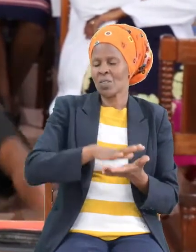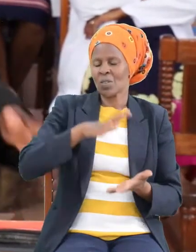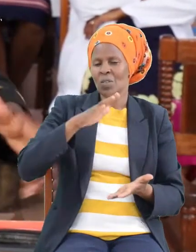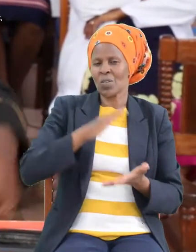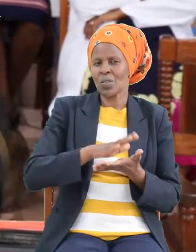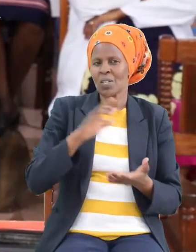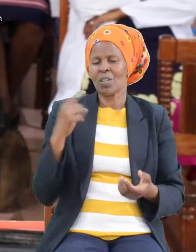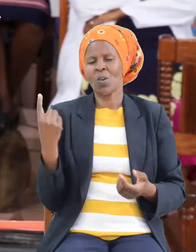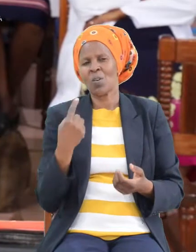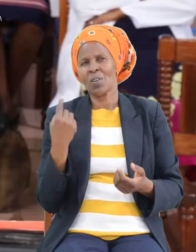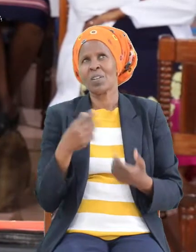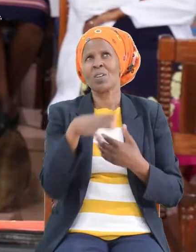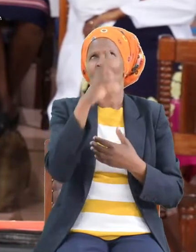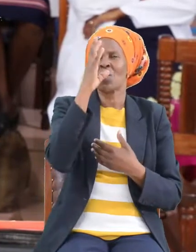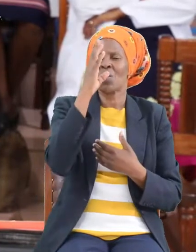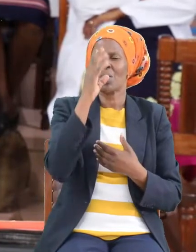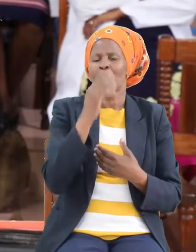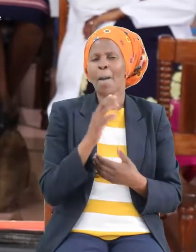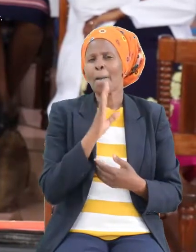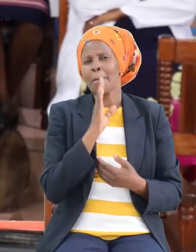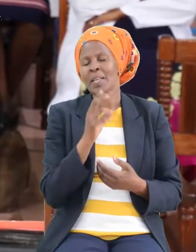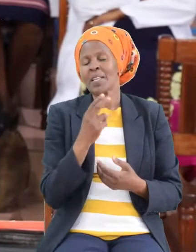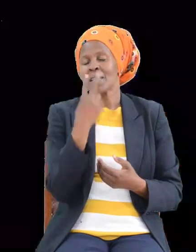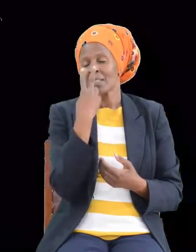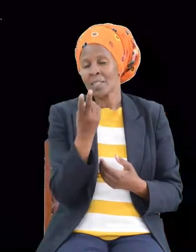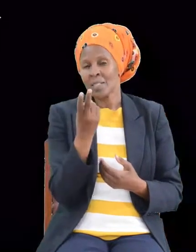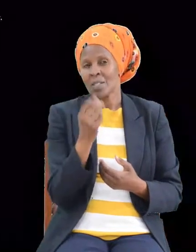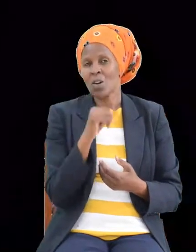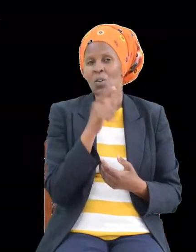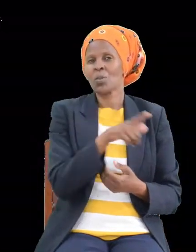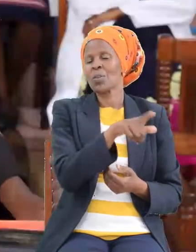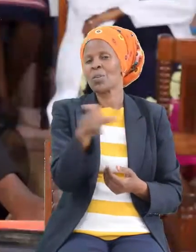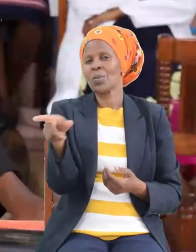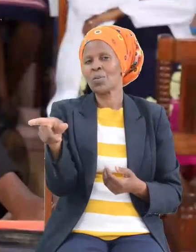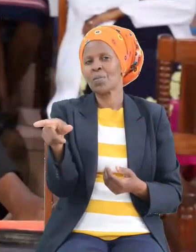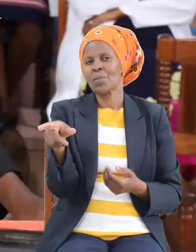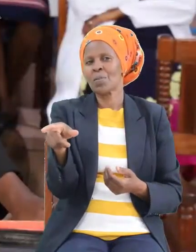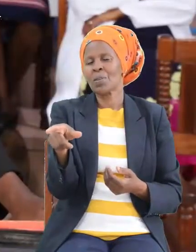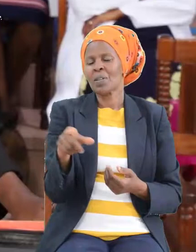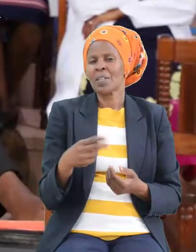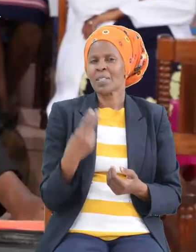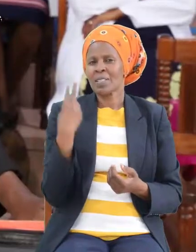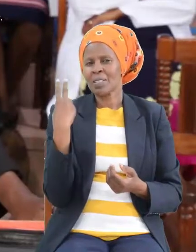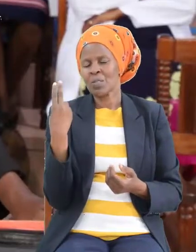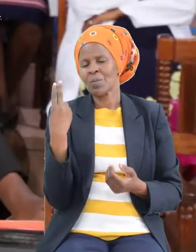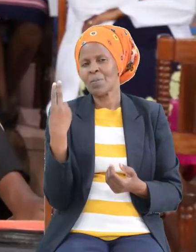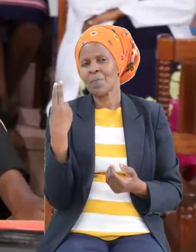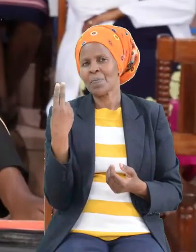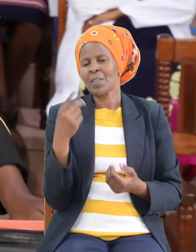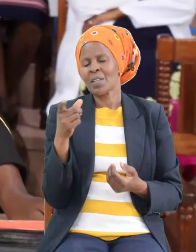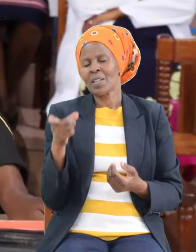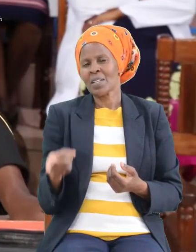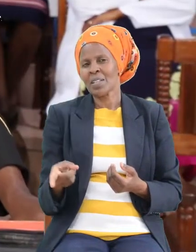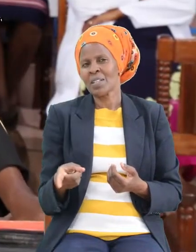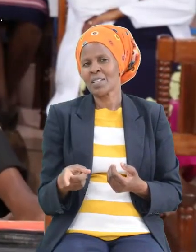Mungu. Yaani Mungu akaonekana, sio sisi. Na kitu ya pili ambaye Ezekieli